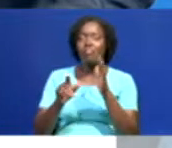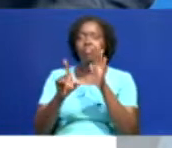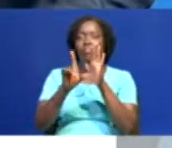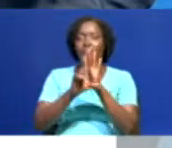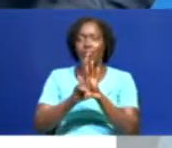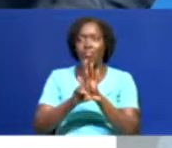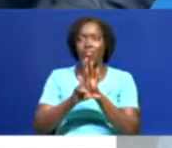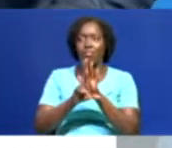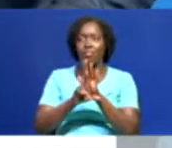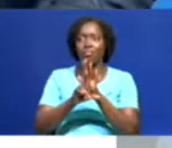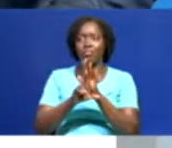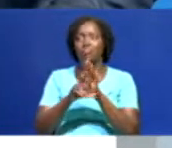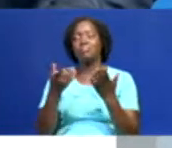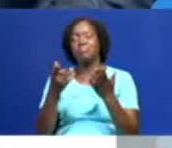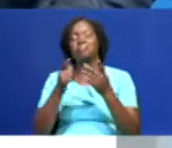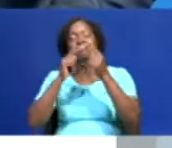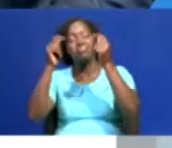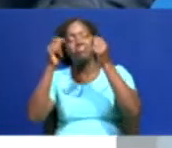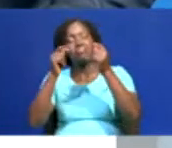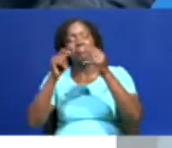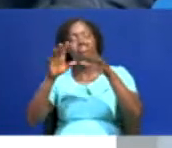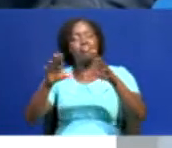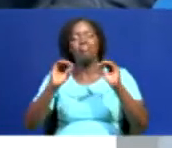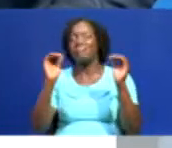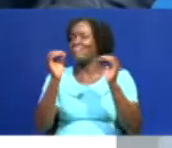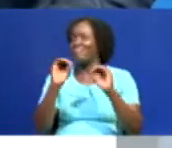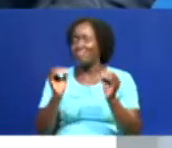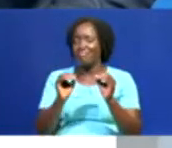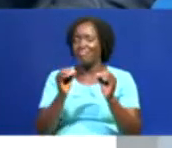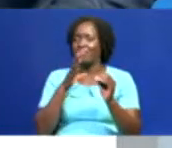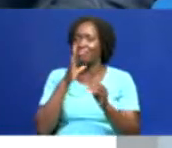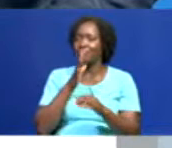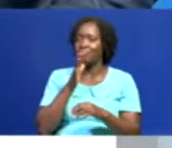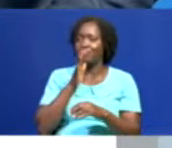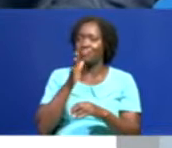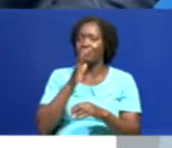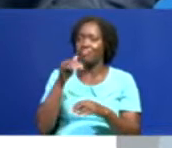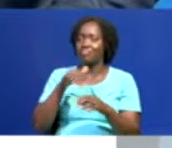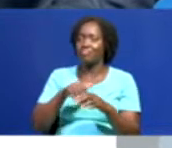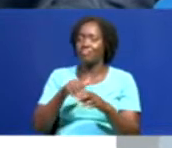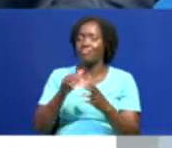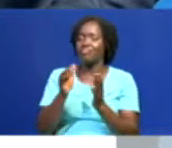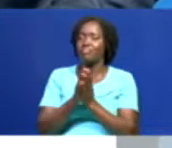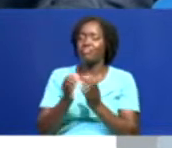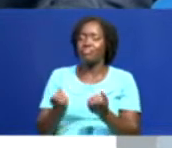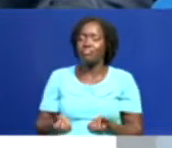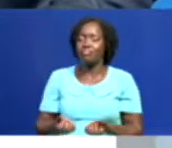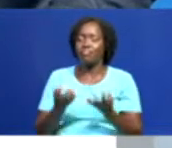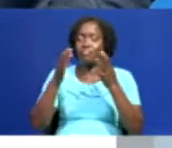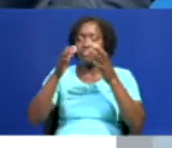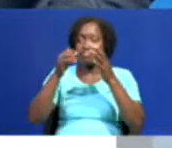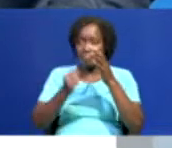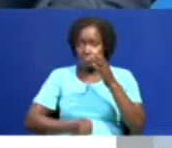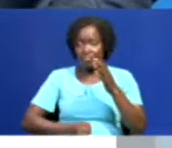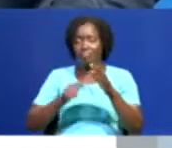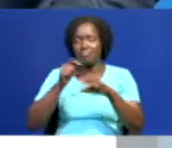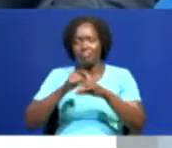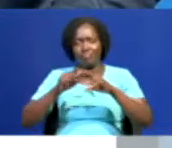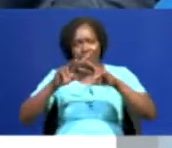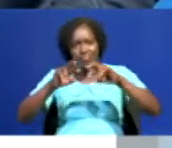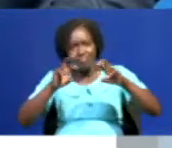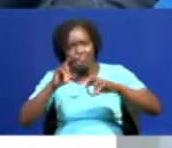kwa kisingizio cha maandamano havitakubaliwa. Alikuwa akizungumza huko Kiserian Baringo Kusini wakati wa ziara ya